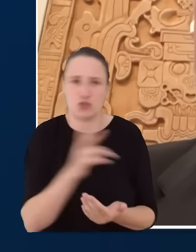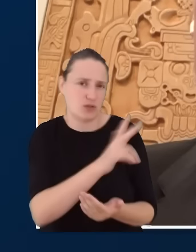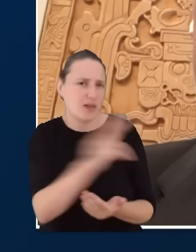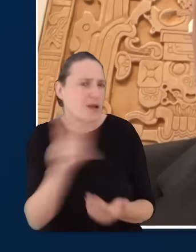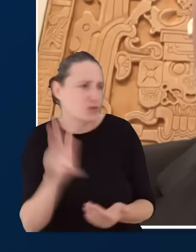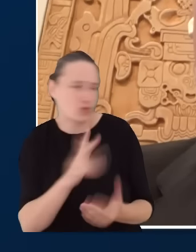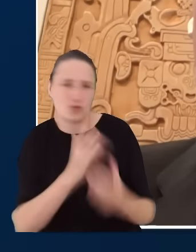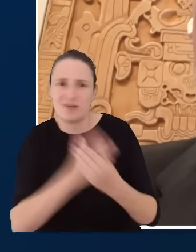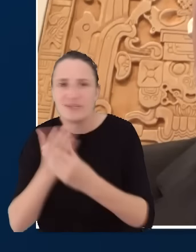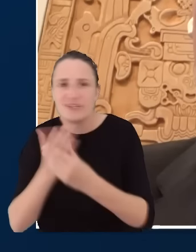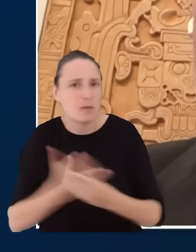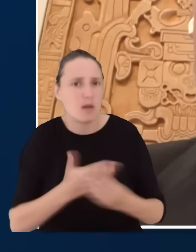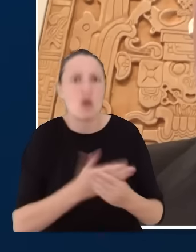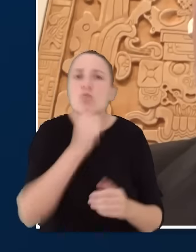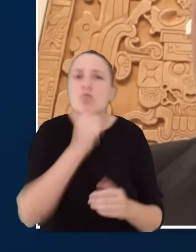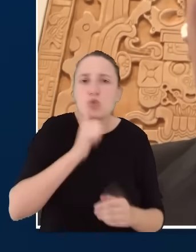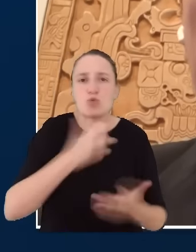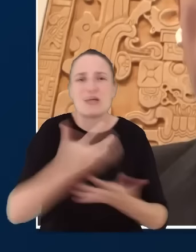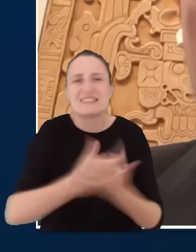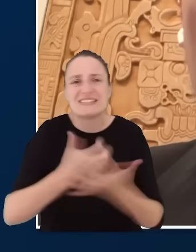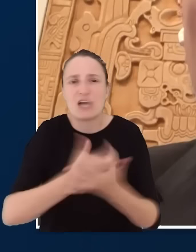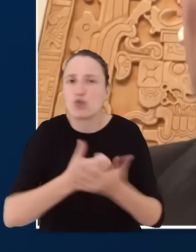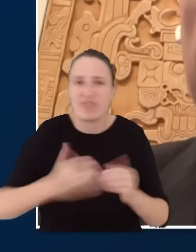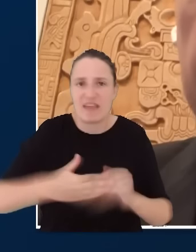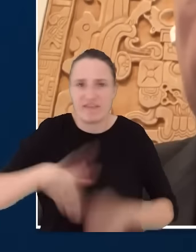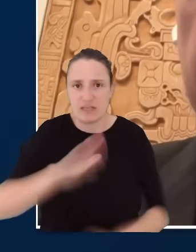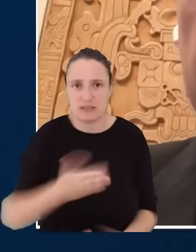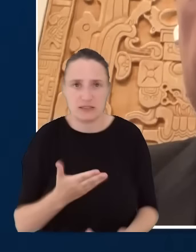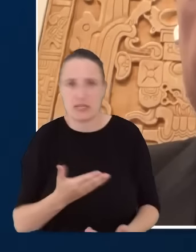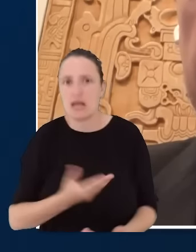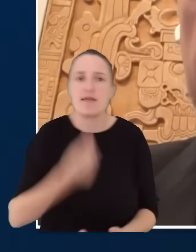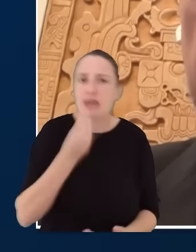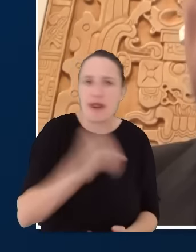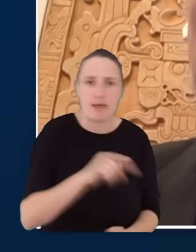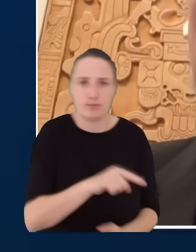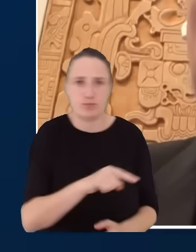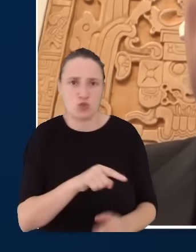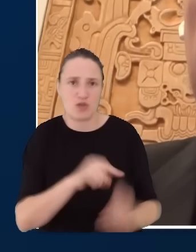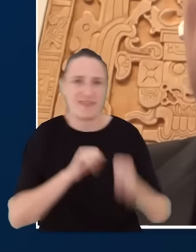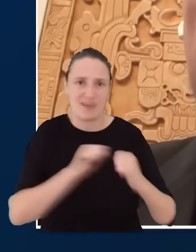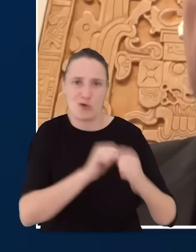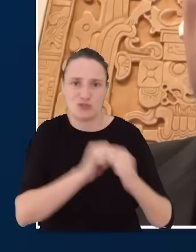próbuje zarobić na tym jak najwięcej, uzyskać jak najlepszą pozycję negocjacyjną.